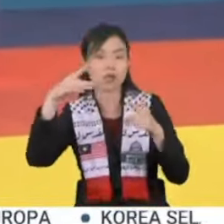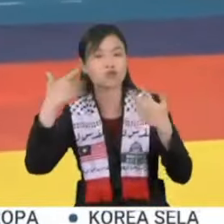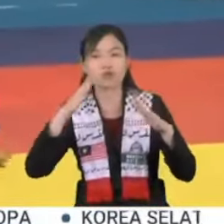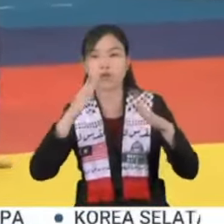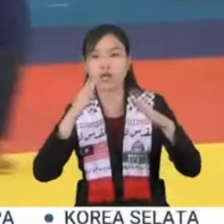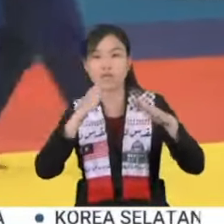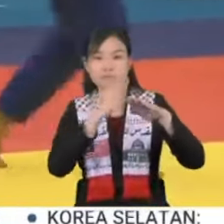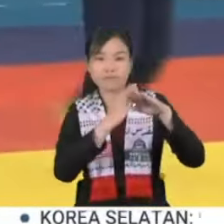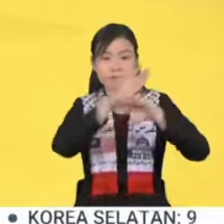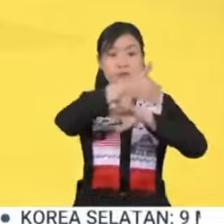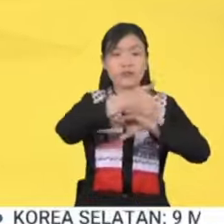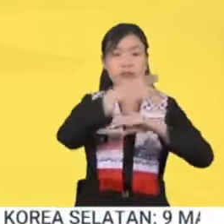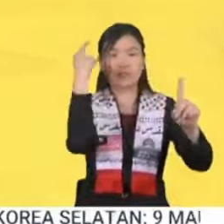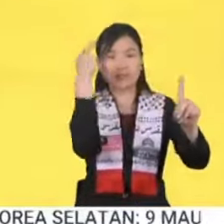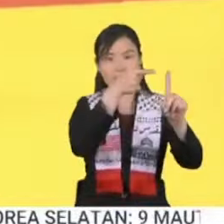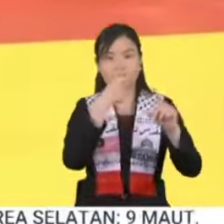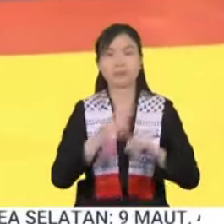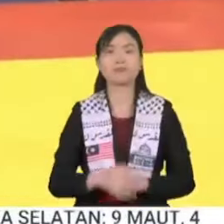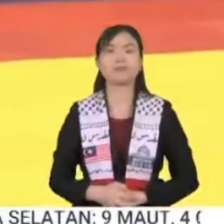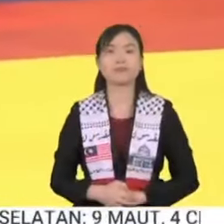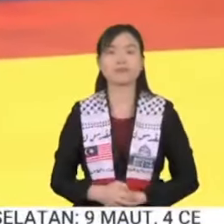yang ditetapkan.